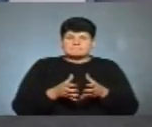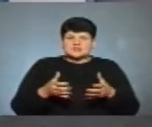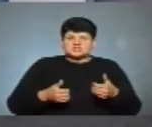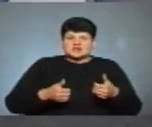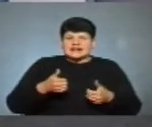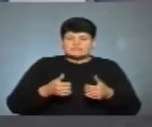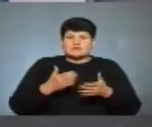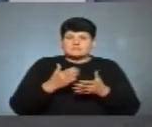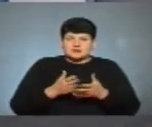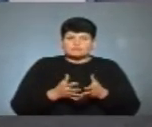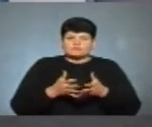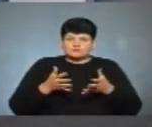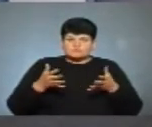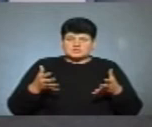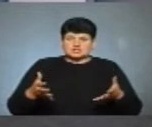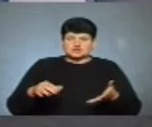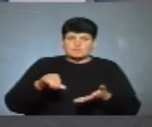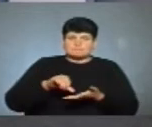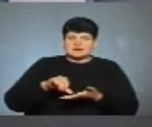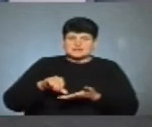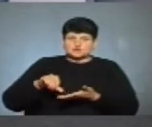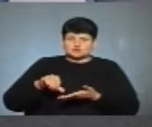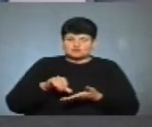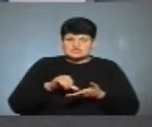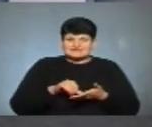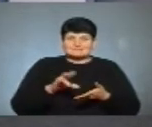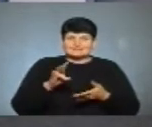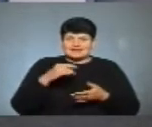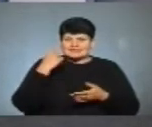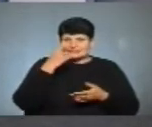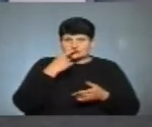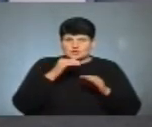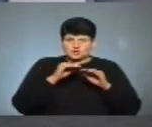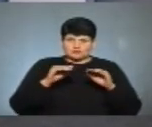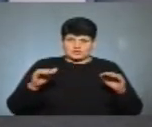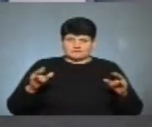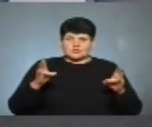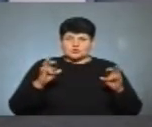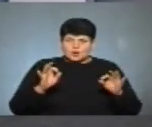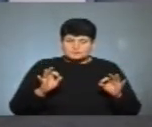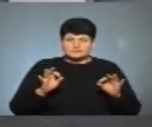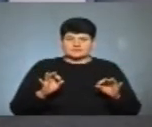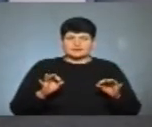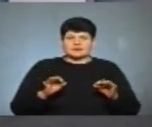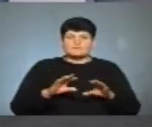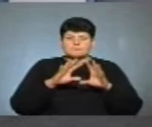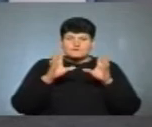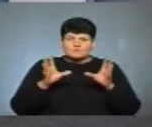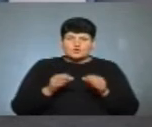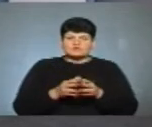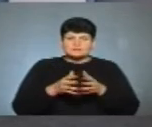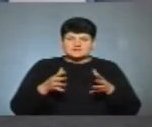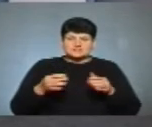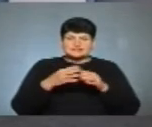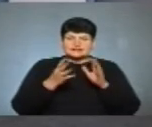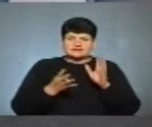вони мають і більшу присутність на індивідуальному рівні. Но абсолютна більшість,